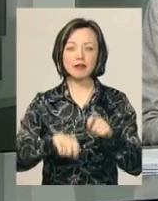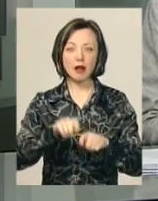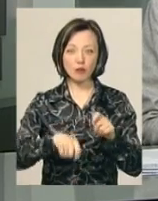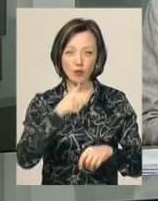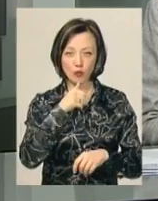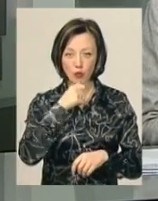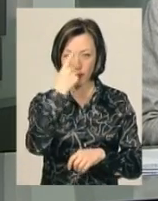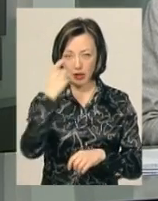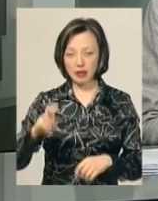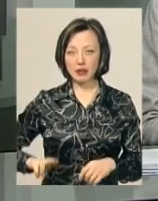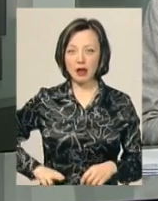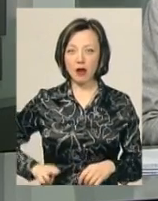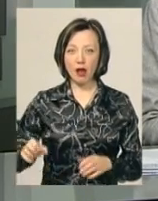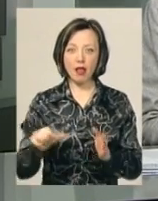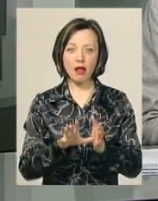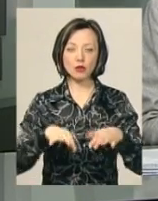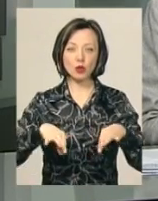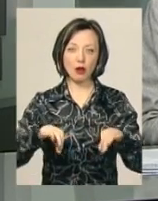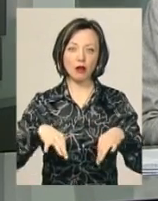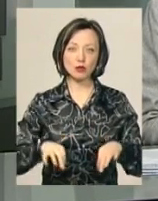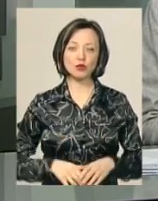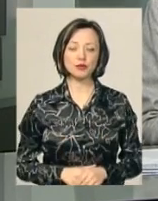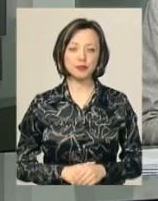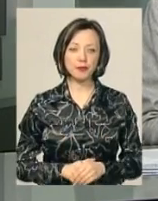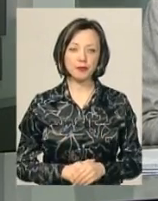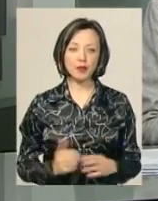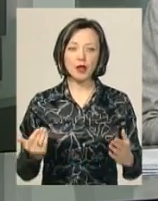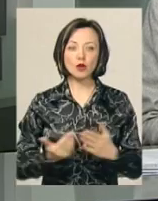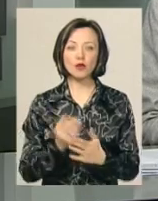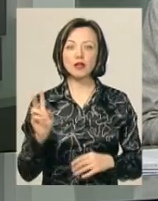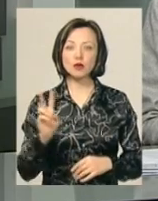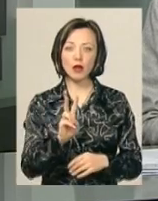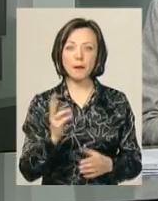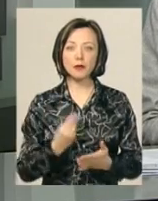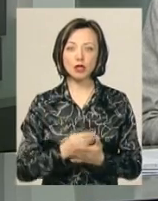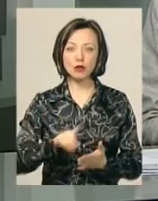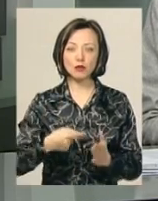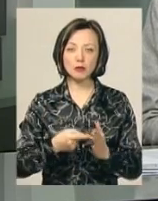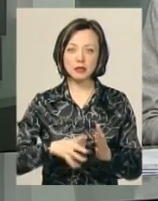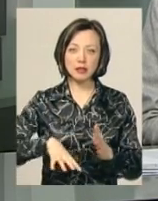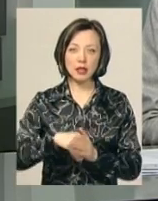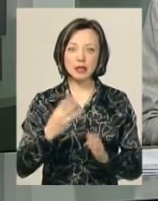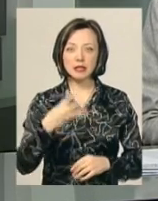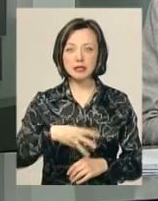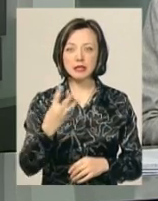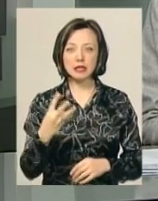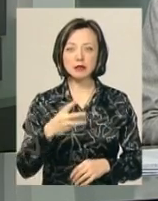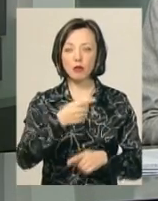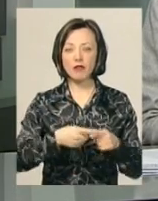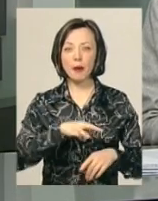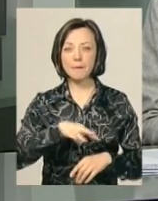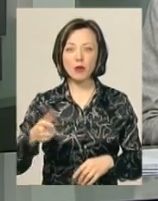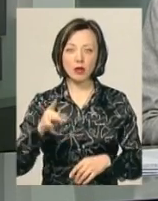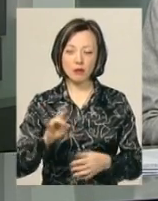випробування, повідомив директор Хмельницького електротрансу Віктор Паламарчук. Нові тролейбуси бюджету міста обійшлися у 33,5 мільйони гривень.